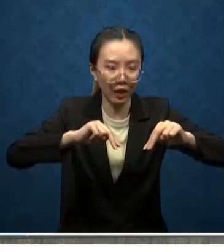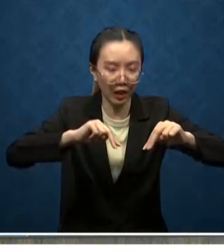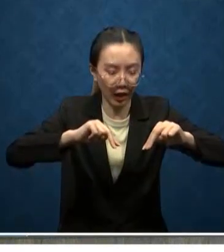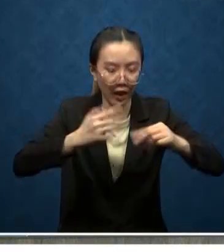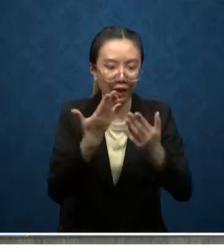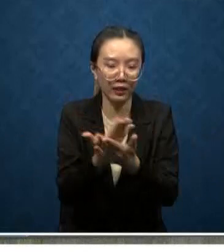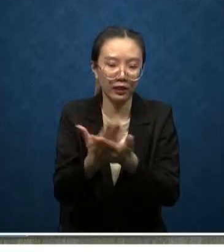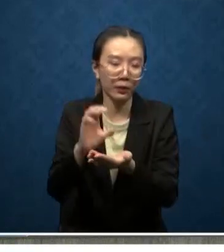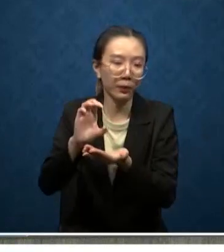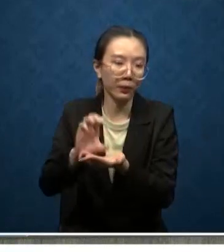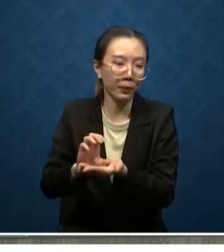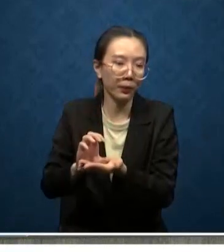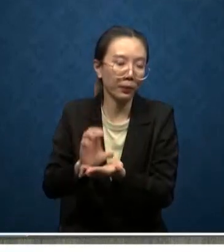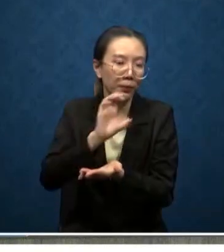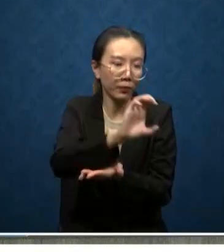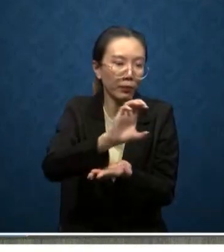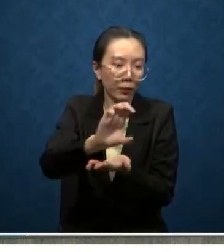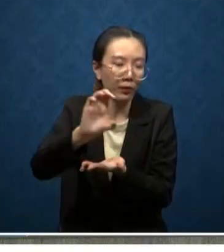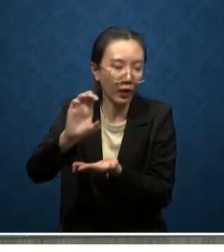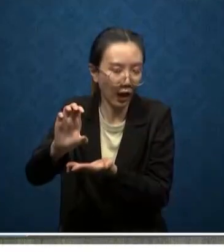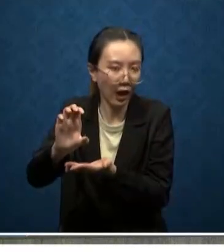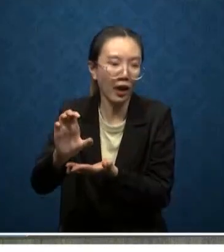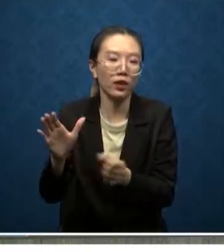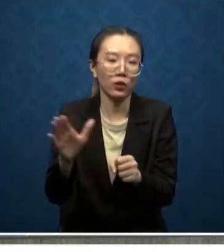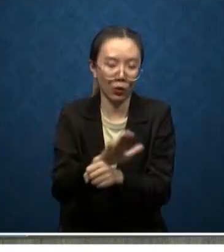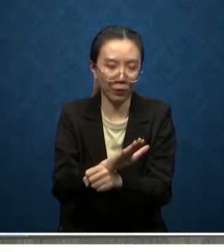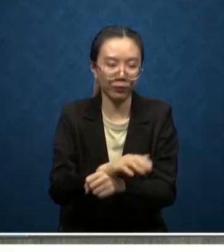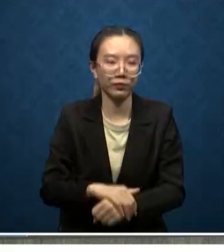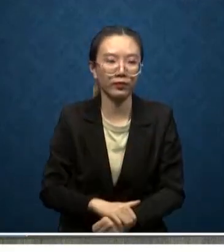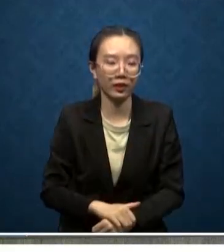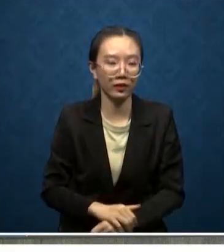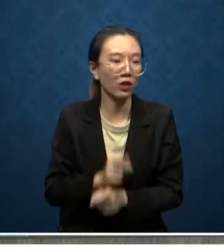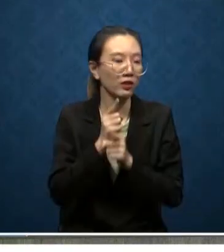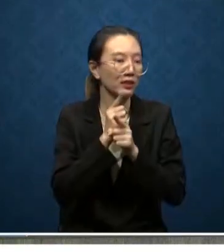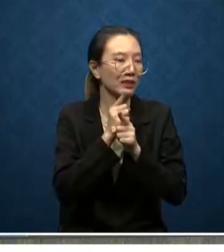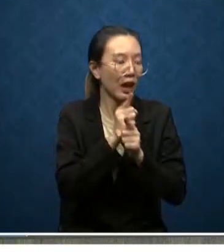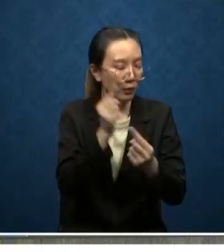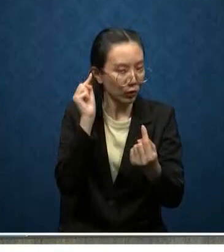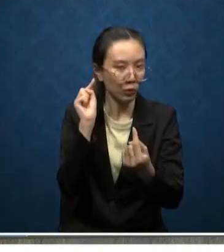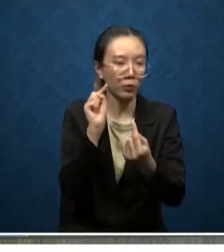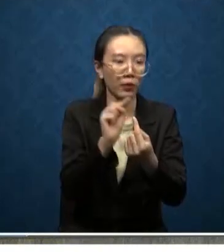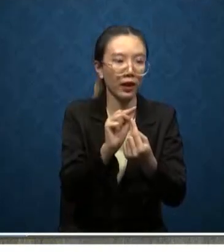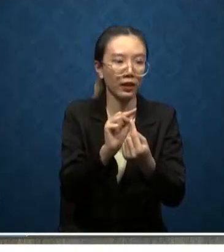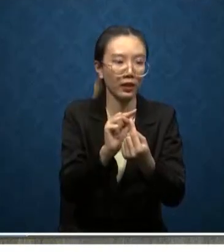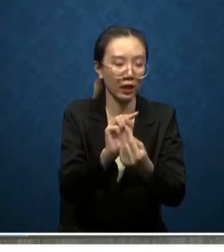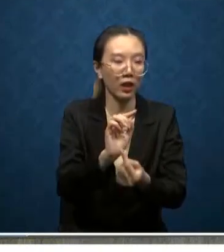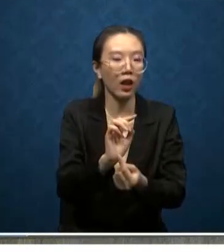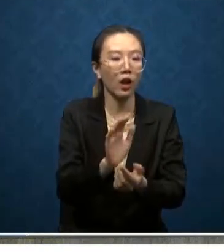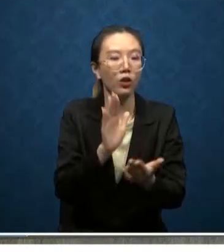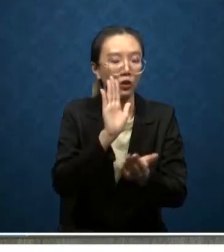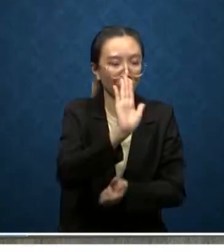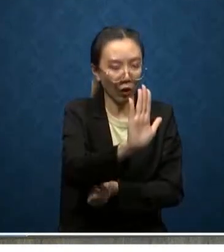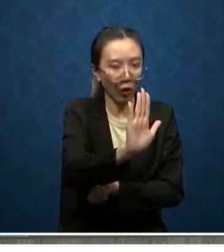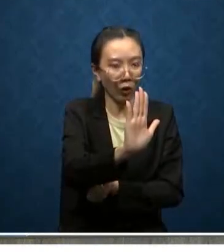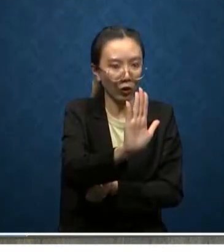งบประมาณให้มีประสิทธิภาพครับเป็นไปตามวัตถุประสงค์เป้าหมายและ